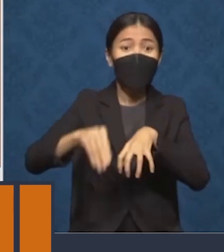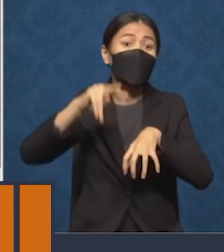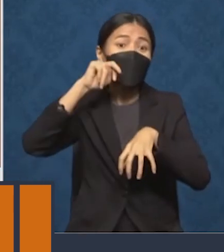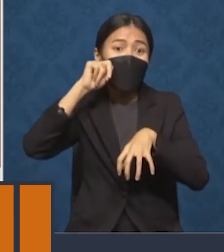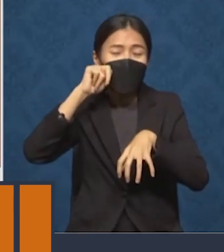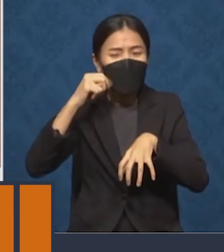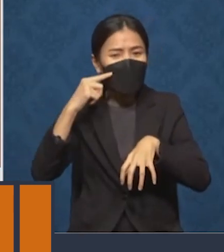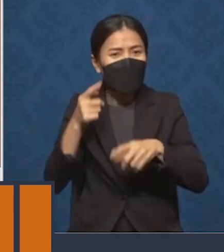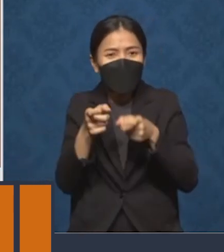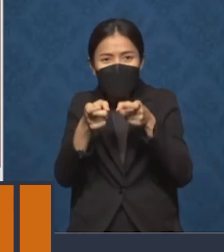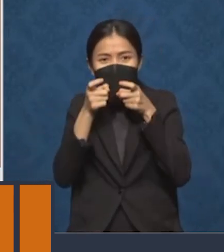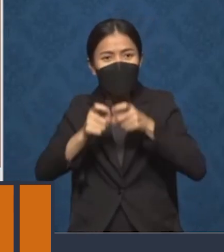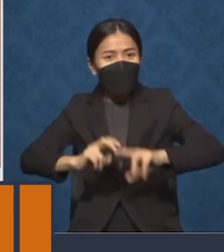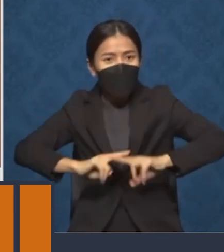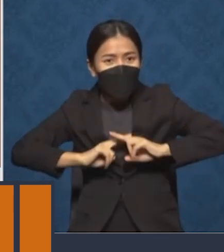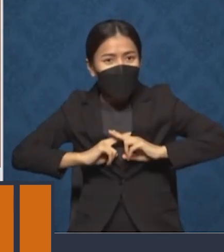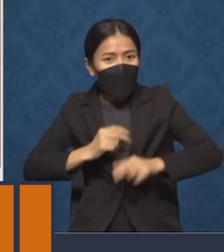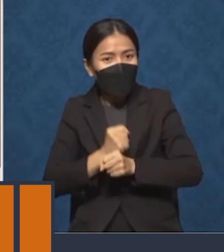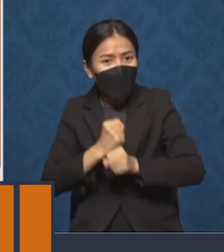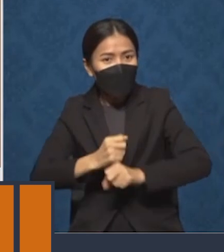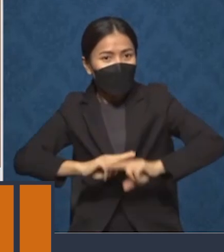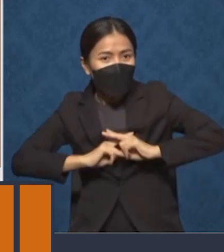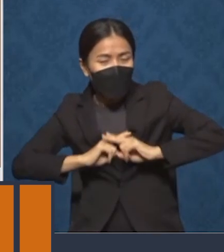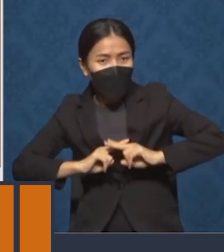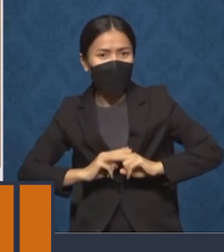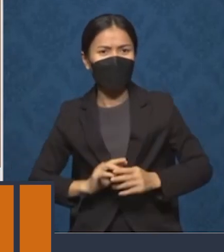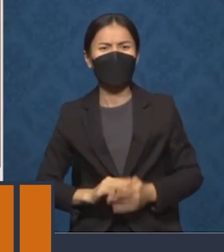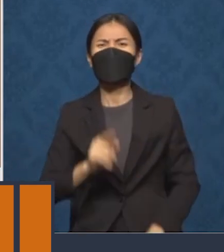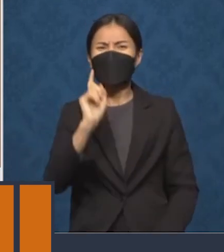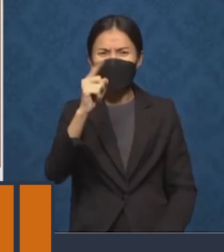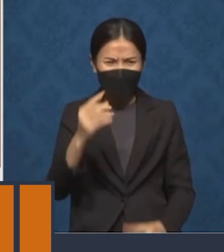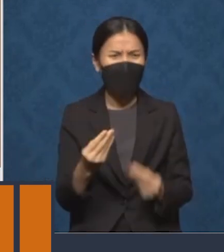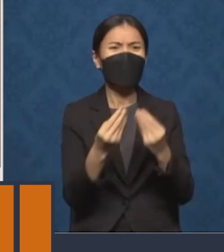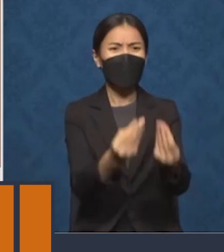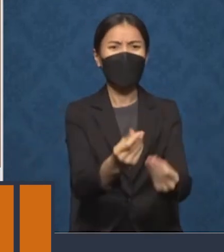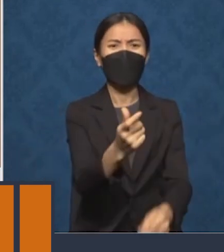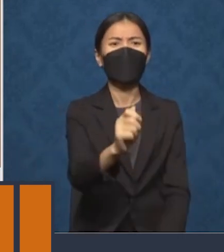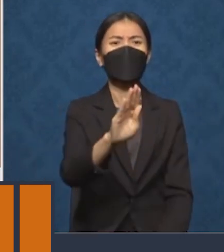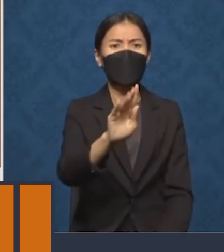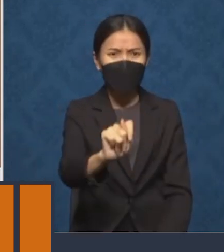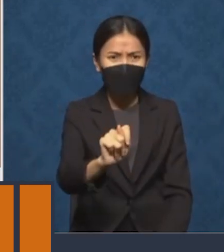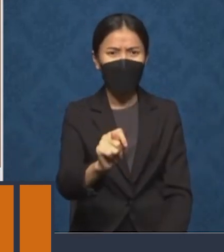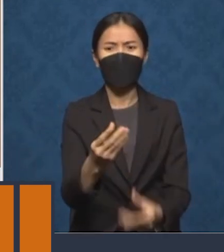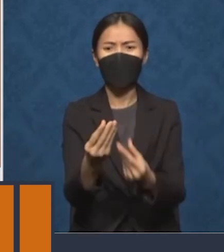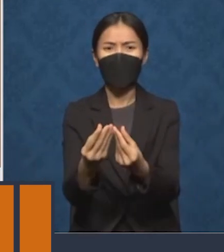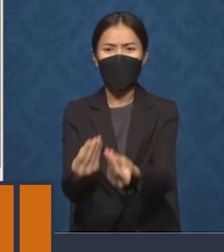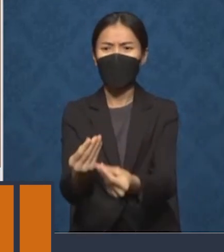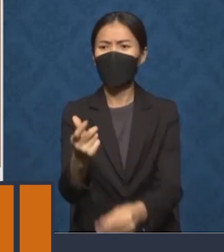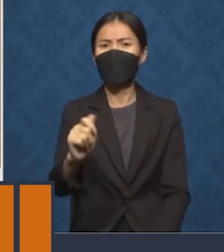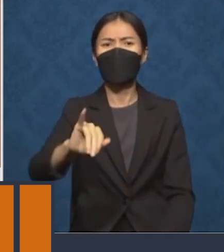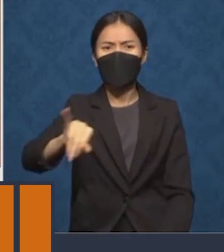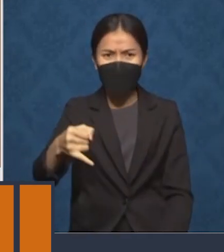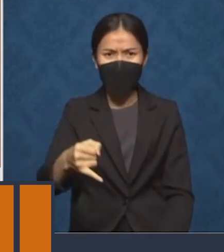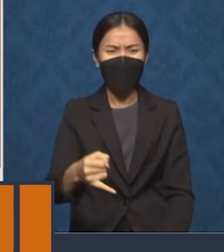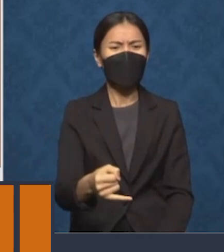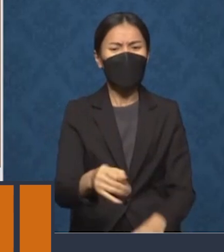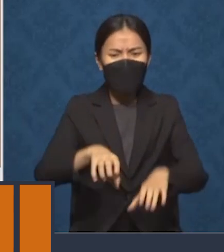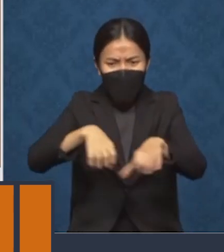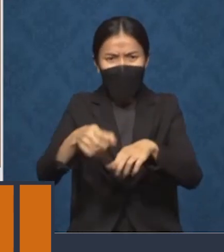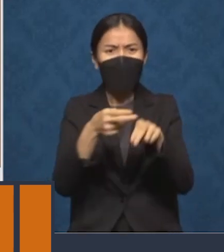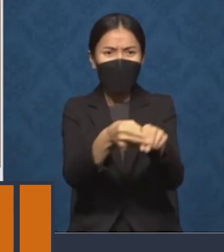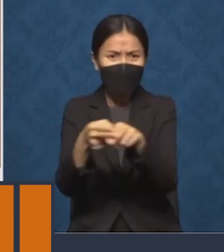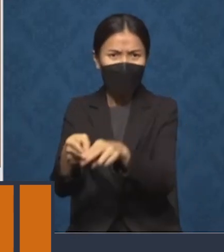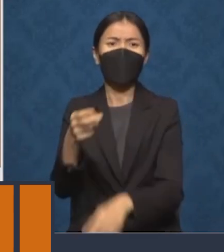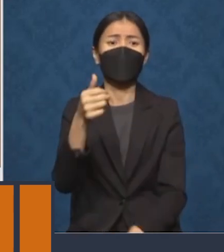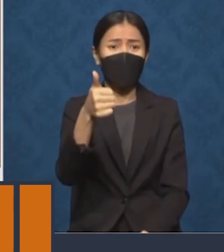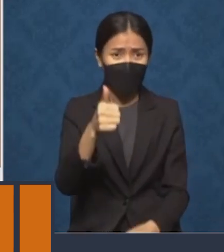จะโอนภารกิจนี้ไปให้กับองค์กรปกครองส่วนท้องถิ่นทำให้ส่วนกลางก็จะยิ่งเติบโตและขยายใหญ่ไปเรื่อยๆ